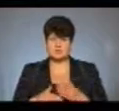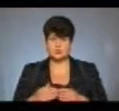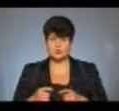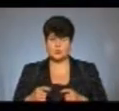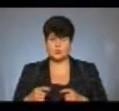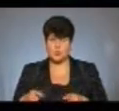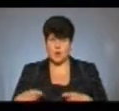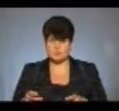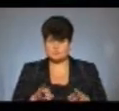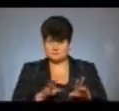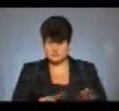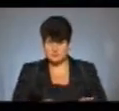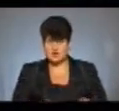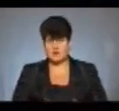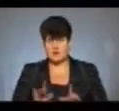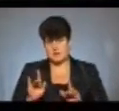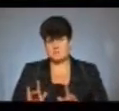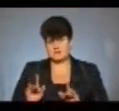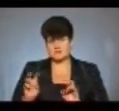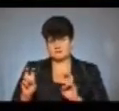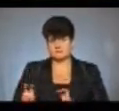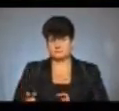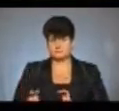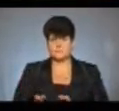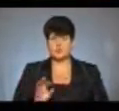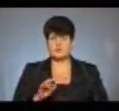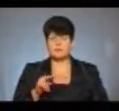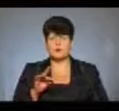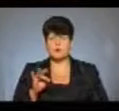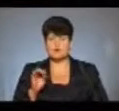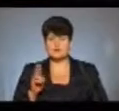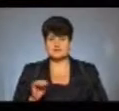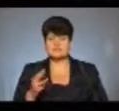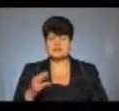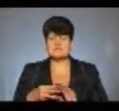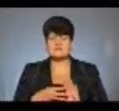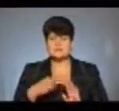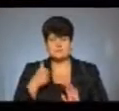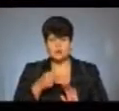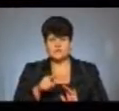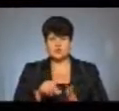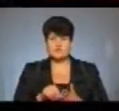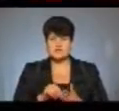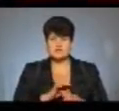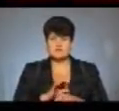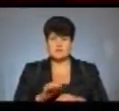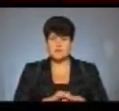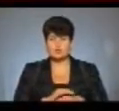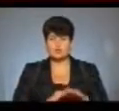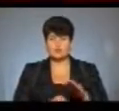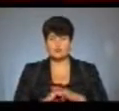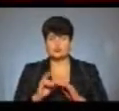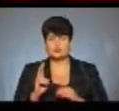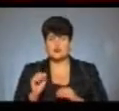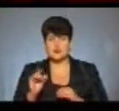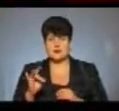перевозити інвалідів на пасажирських місцях. Олександру Процєву 38 років. Він – учасник проєкту благодійного фонду